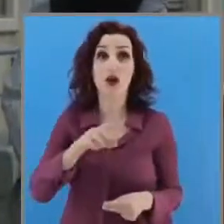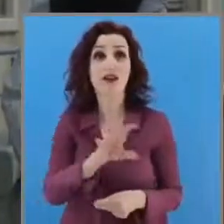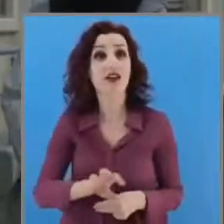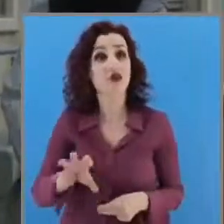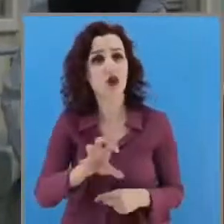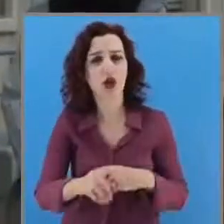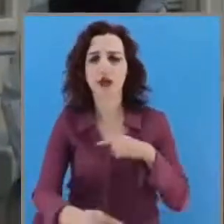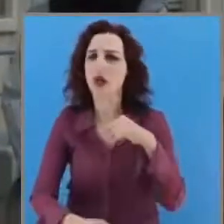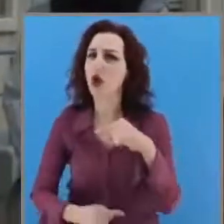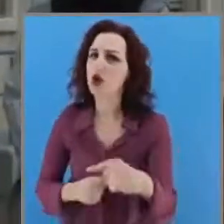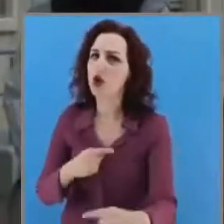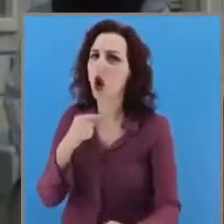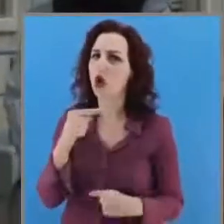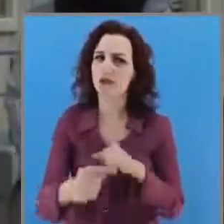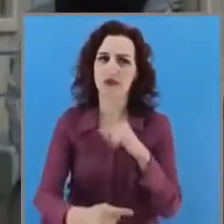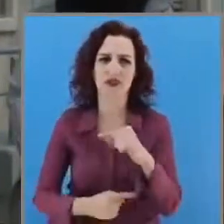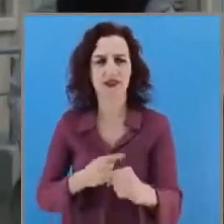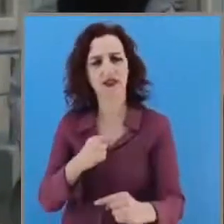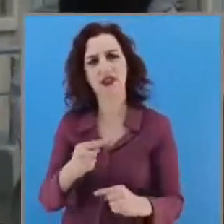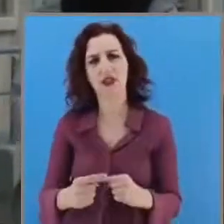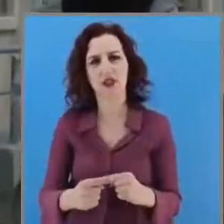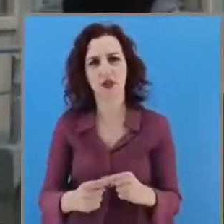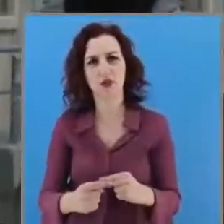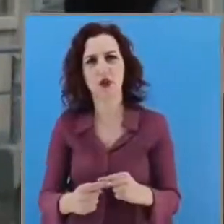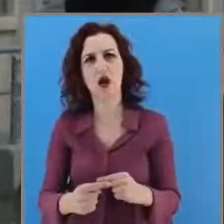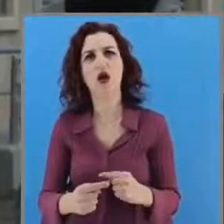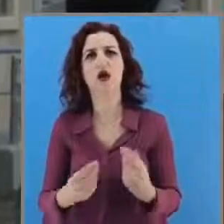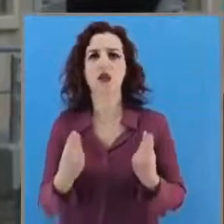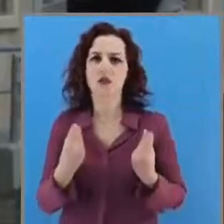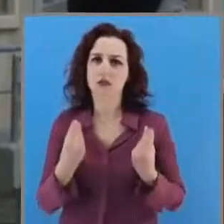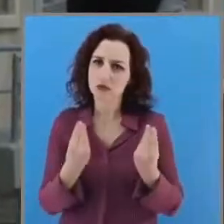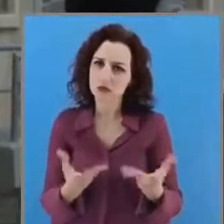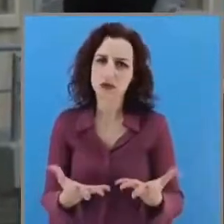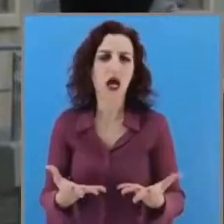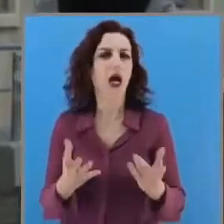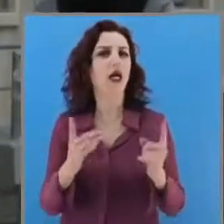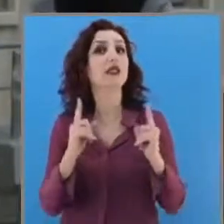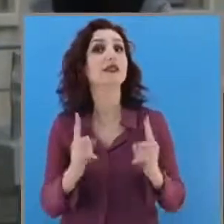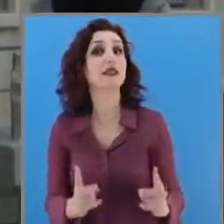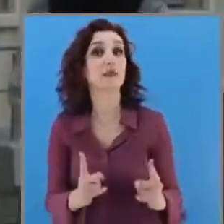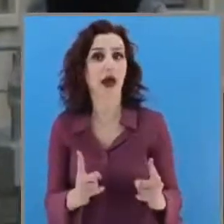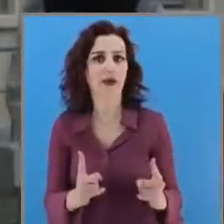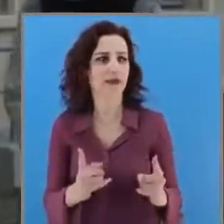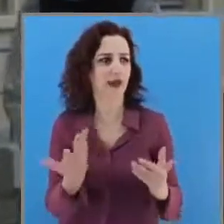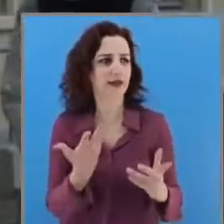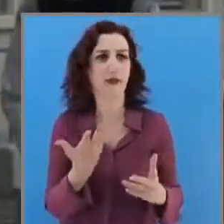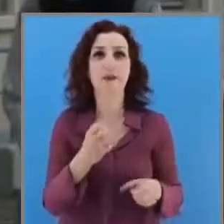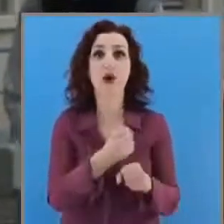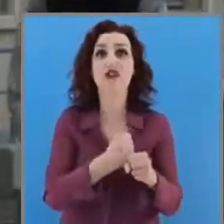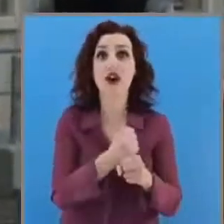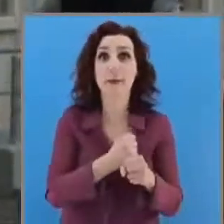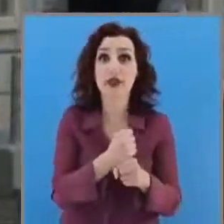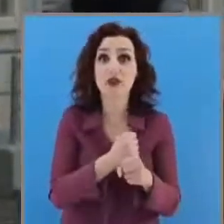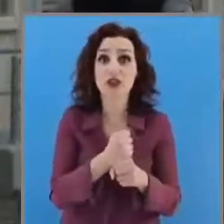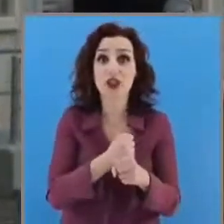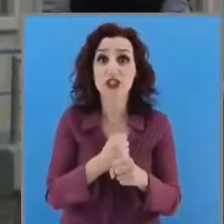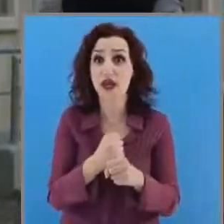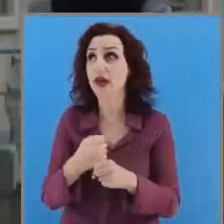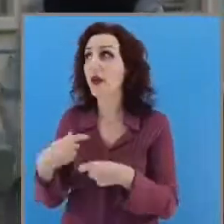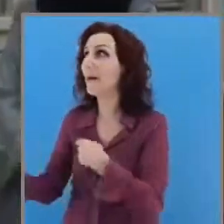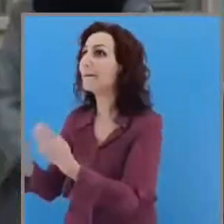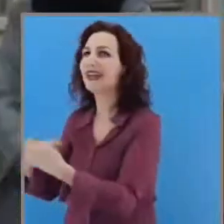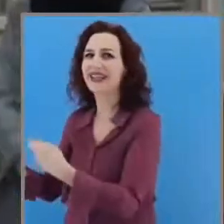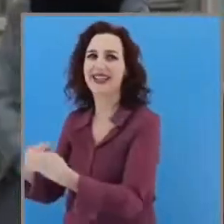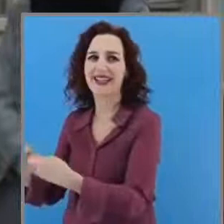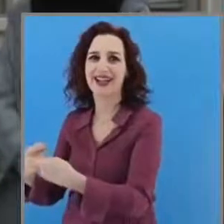fornire chiaramente nelle forme che sarà possibile le farmacie che non trovano i vaccini sul mercato per